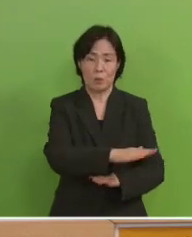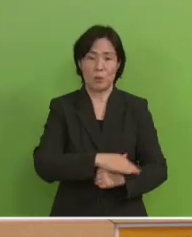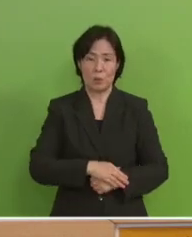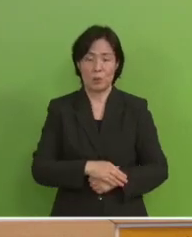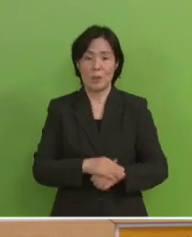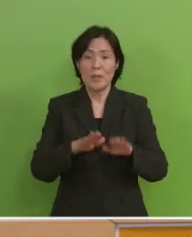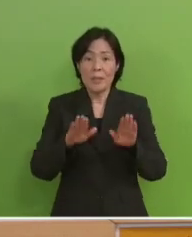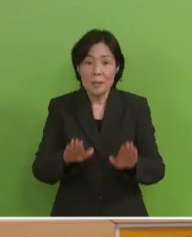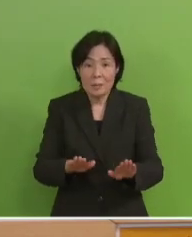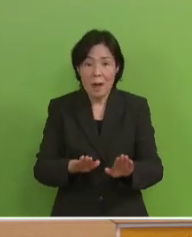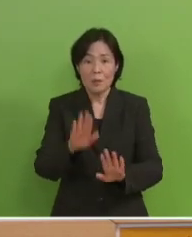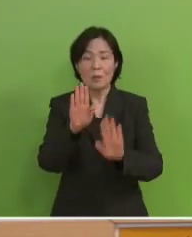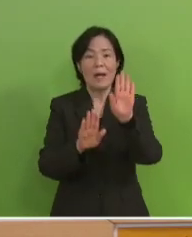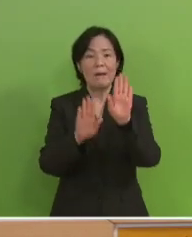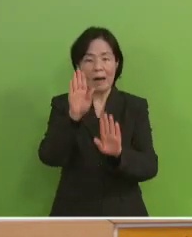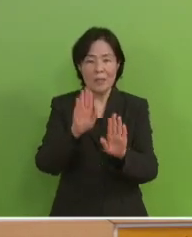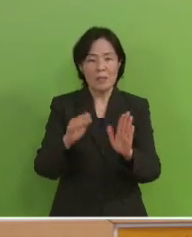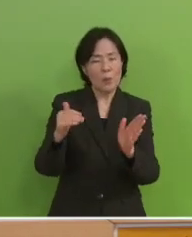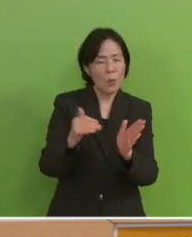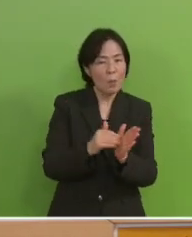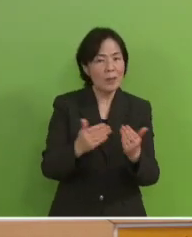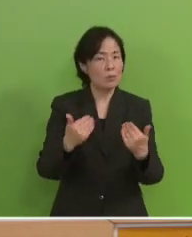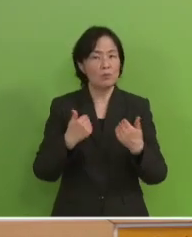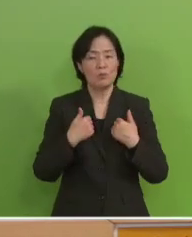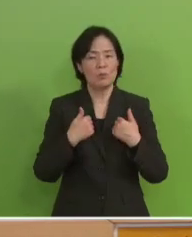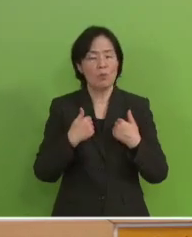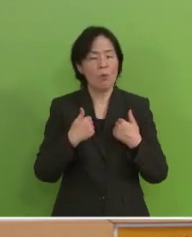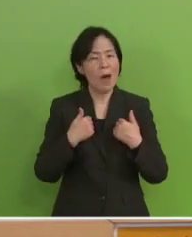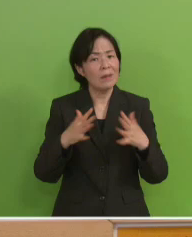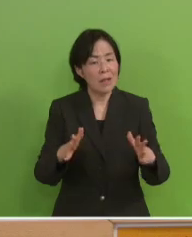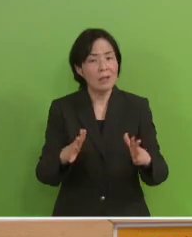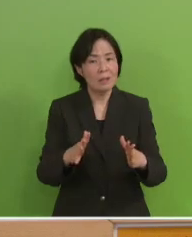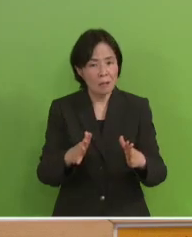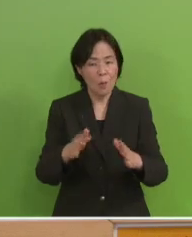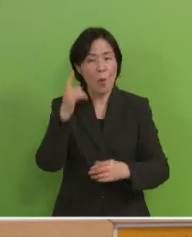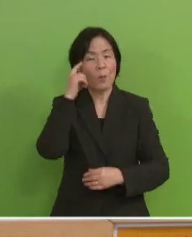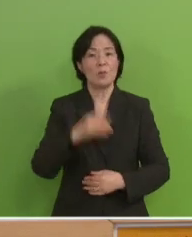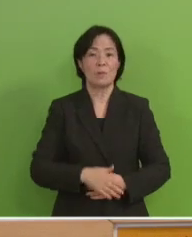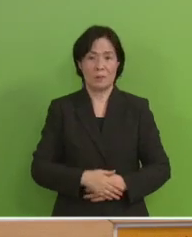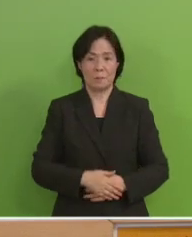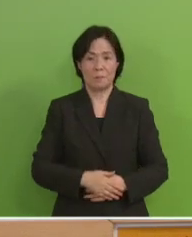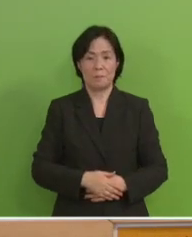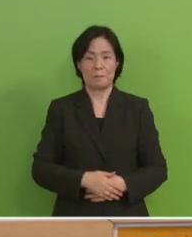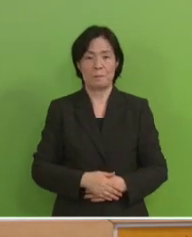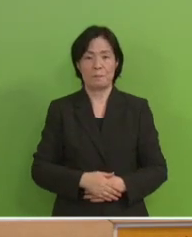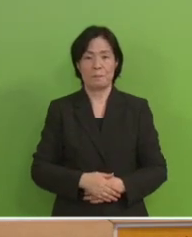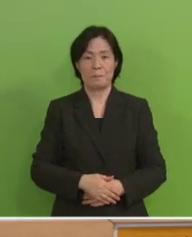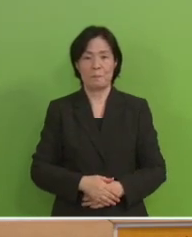この段階でそこまでの必要性はないというふうな判断が現場にはあったと思います